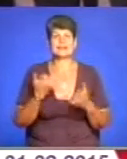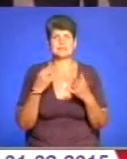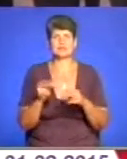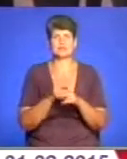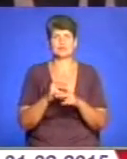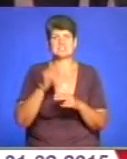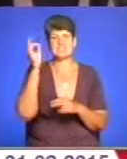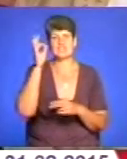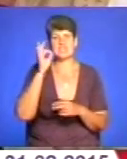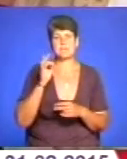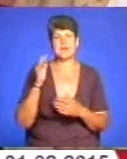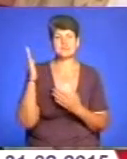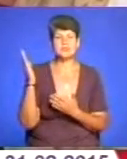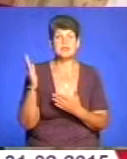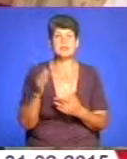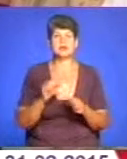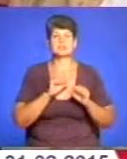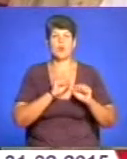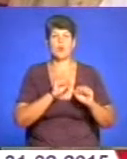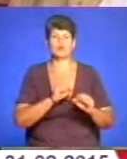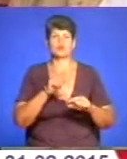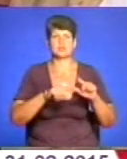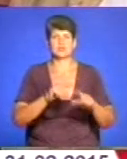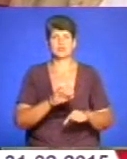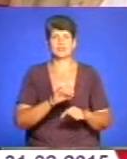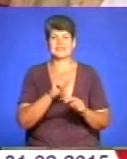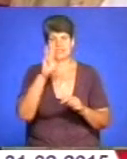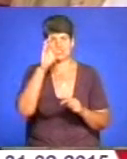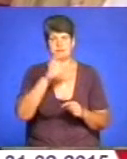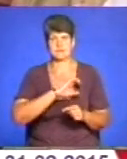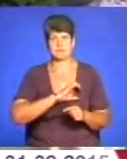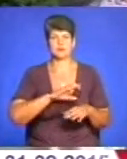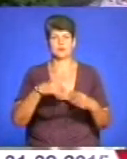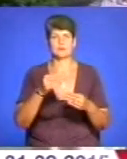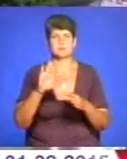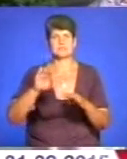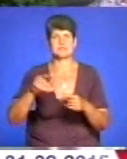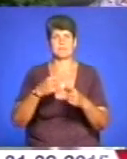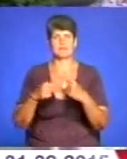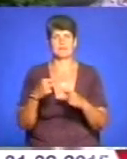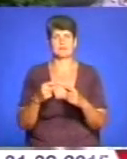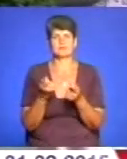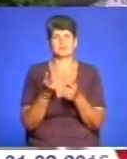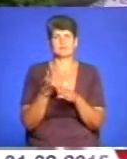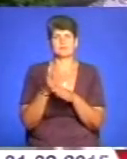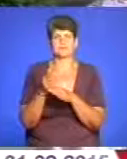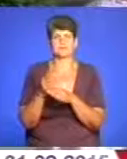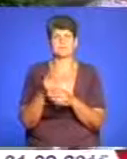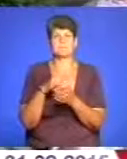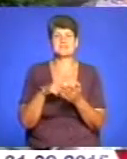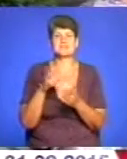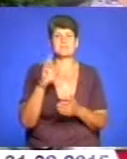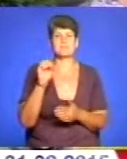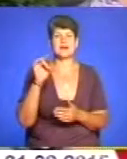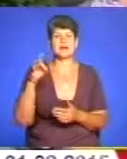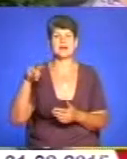в Німеччині. Медаль за оборону рідної держави йому вручать після повернення. Він помаленьку душею в місті Берлін. Але я хочу